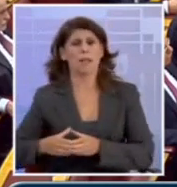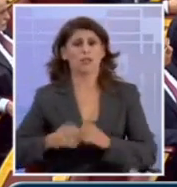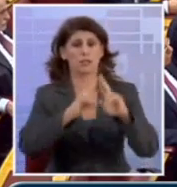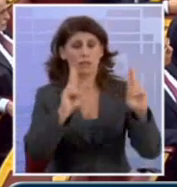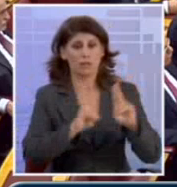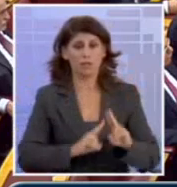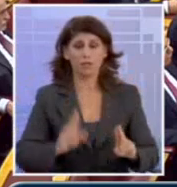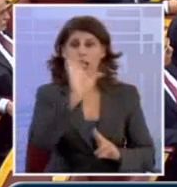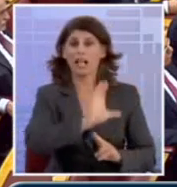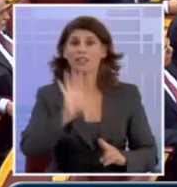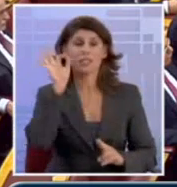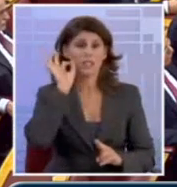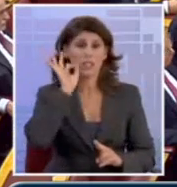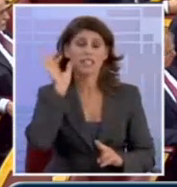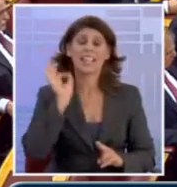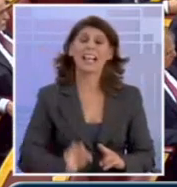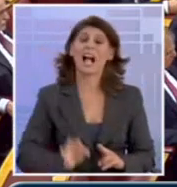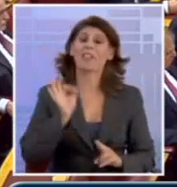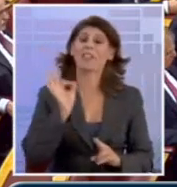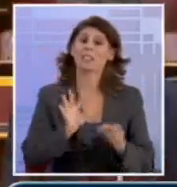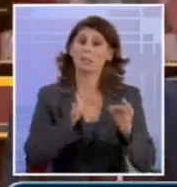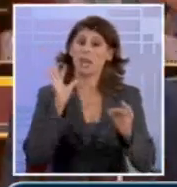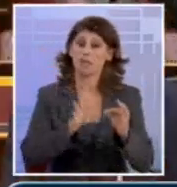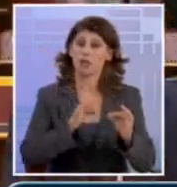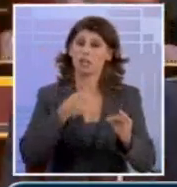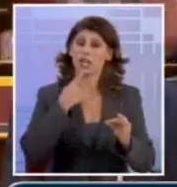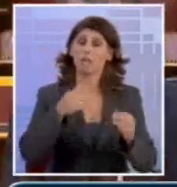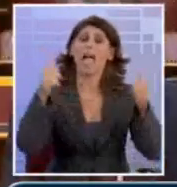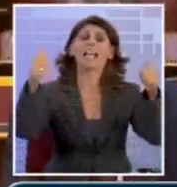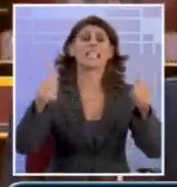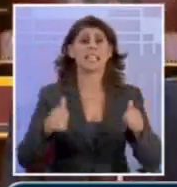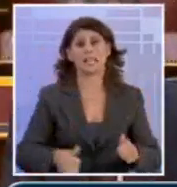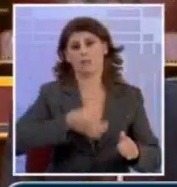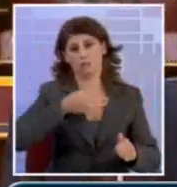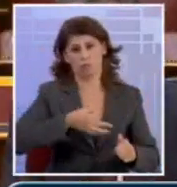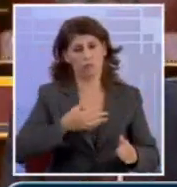Διεθνή Έκθεση Θεσσαλονίκης κάθε Σεπτέμβριο και είχαν κάνει εξαγγελίες.